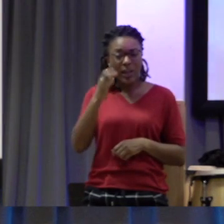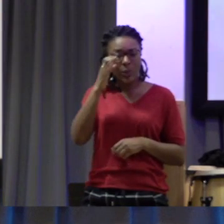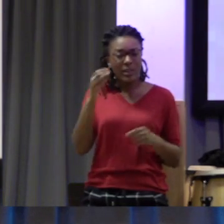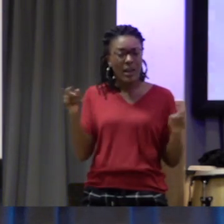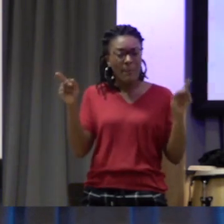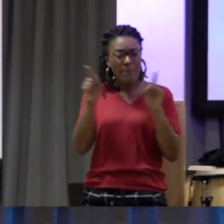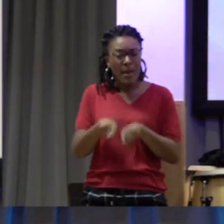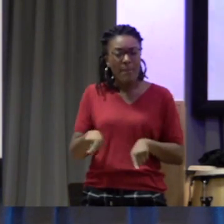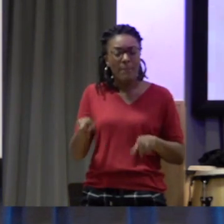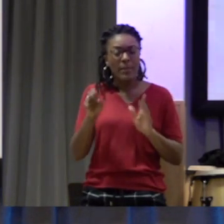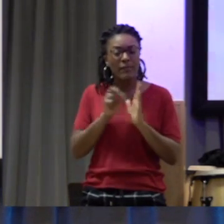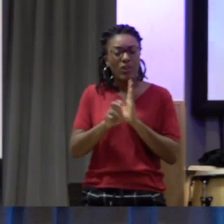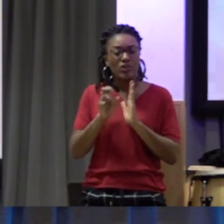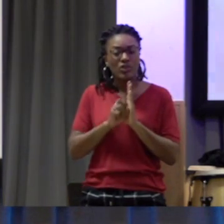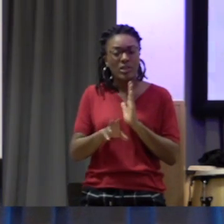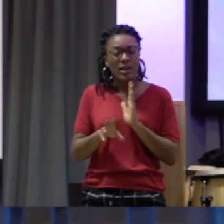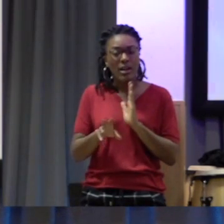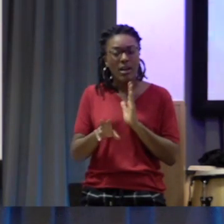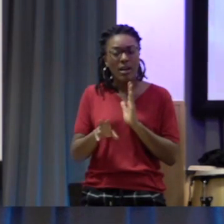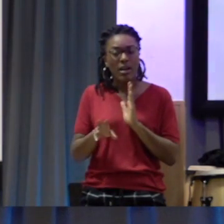cela change quelque part?